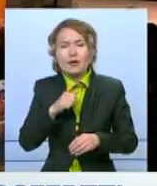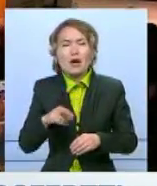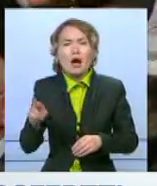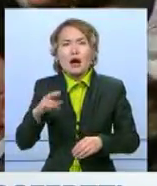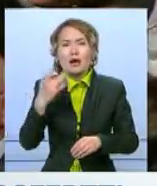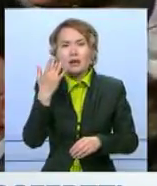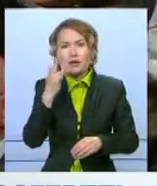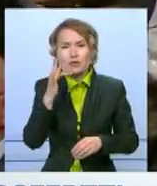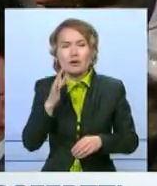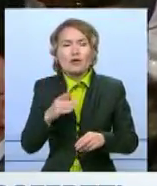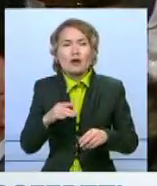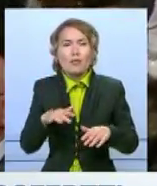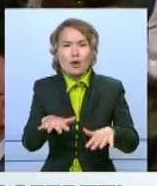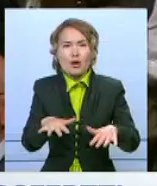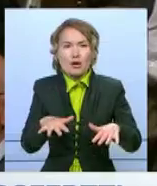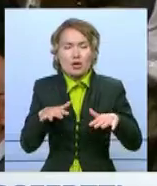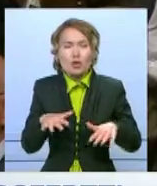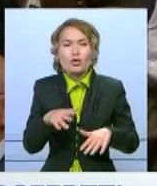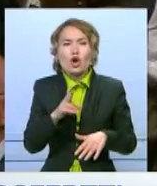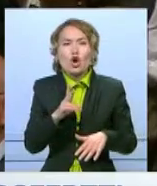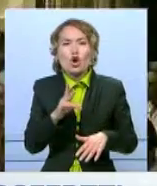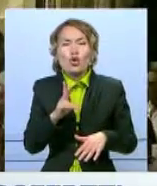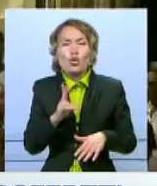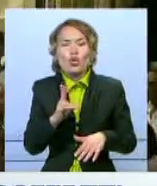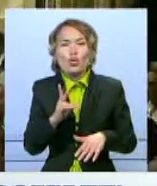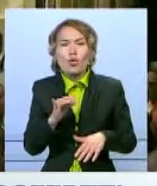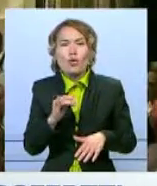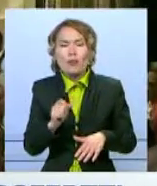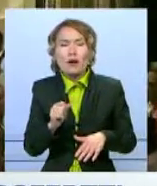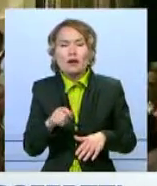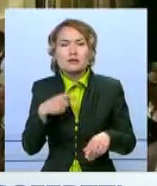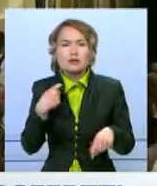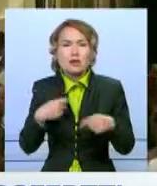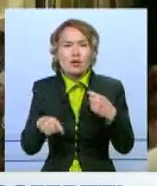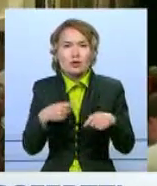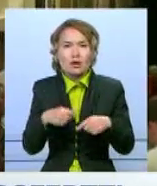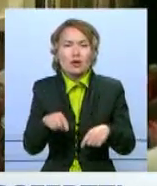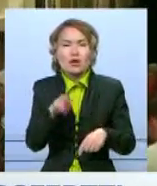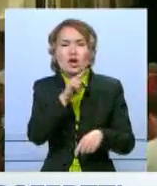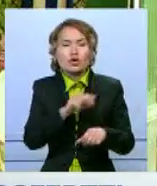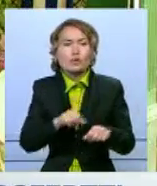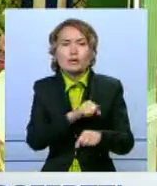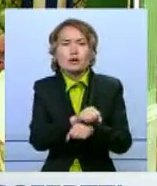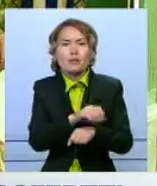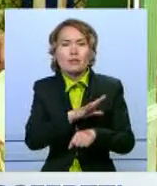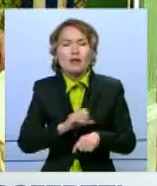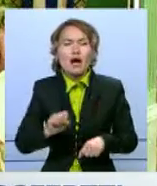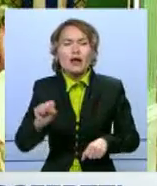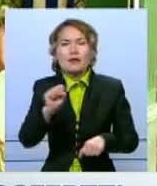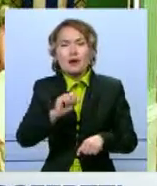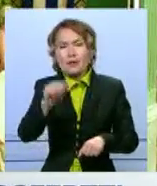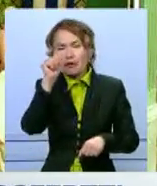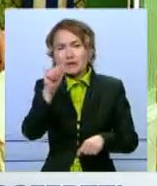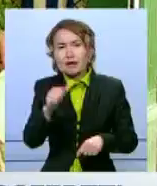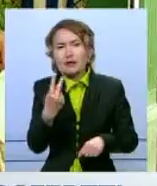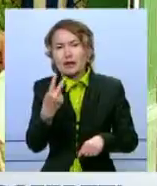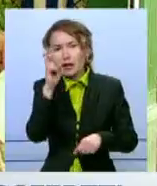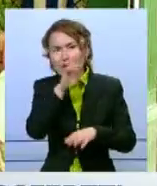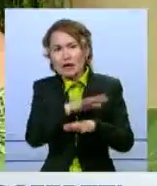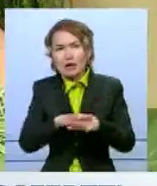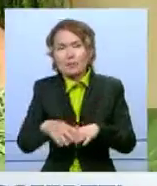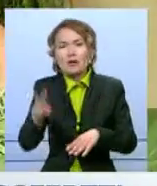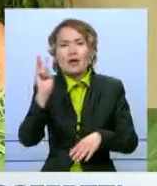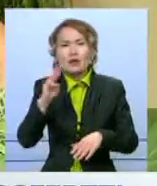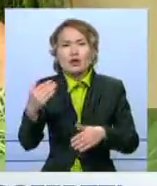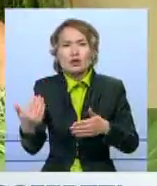қаңтарда АҚШ Конгресі Кубадан сауда-экономикалық эмбаргоны толық алып тастап, тамыз айында екі ел дипломатиялық